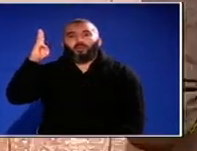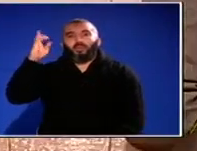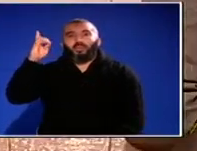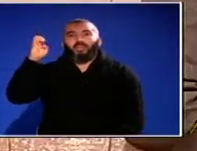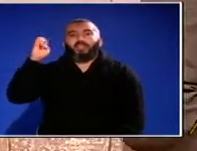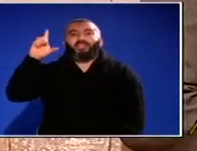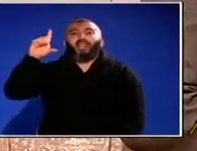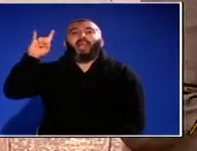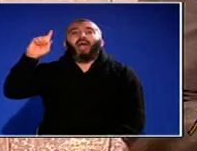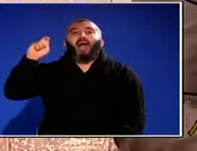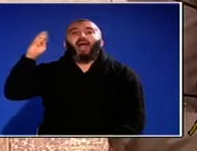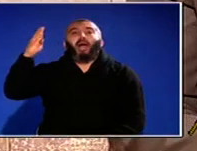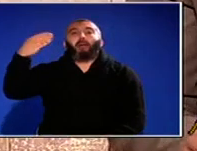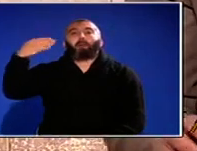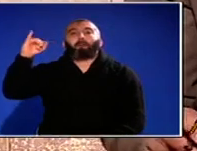سلام عم عبد الحميد مرحبا.